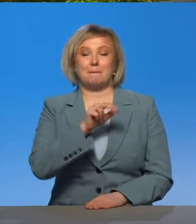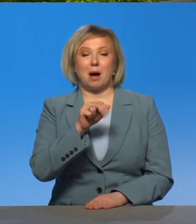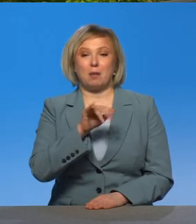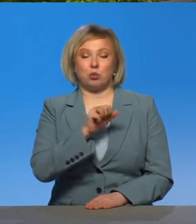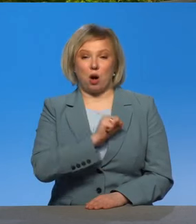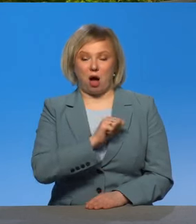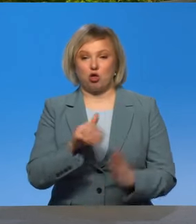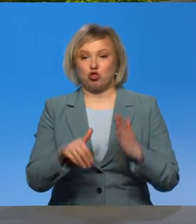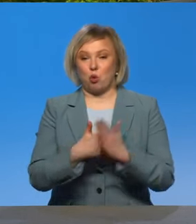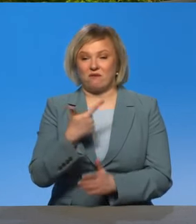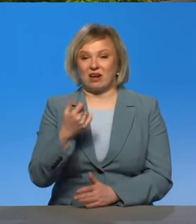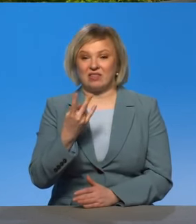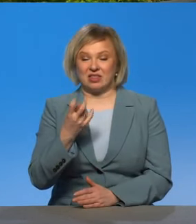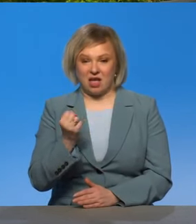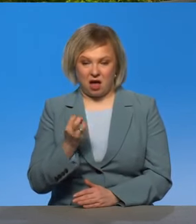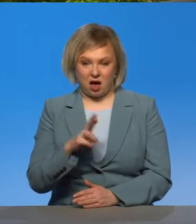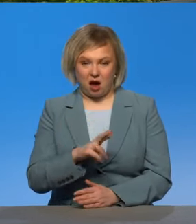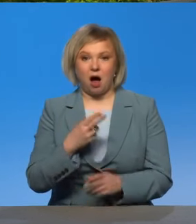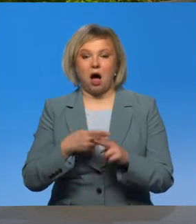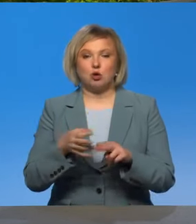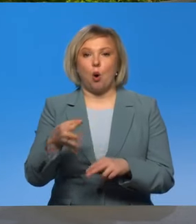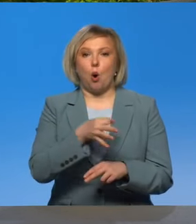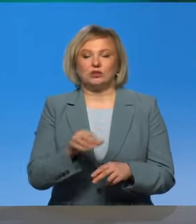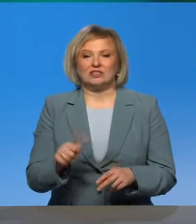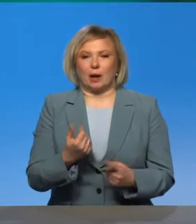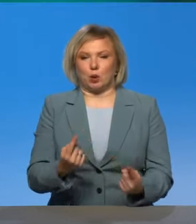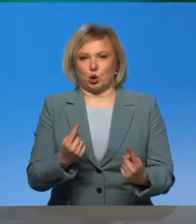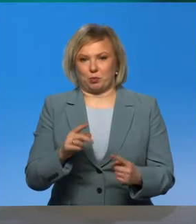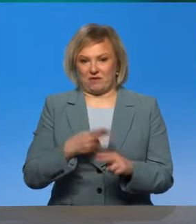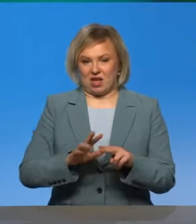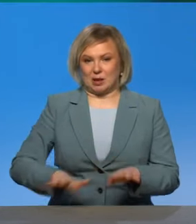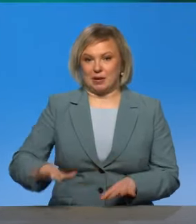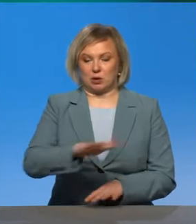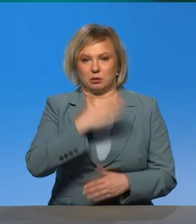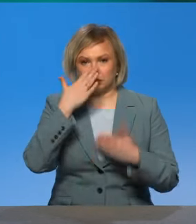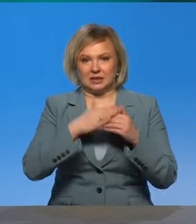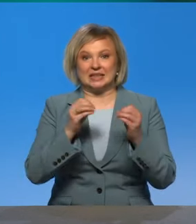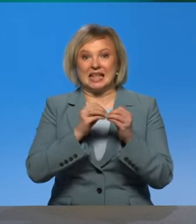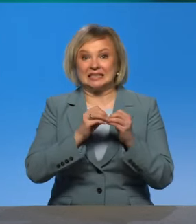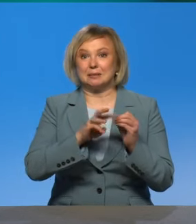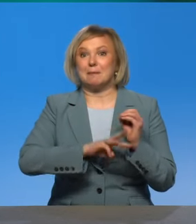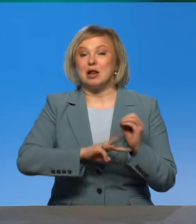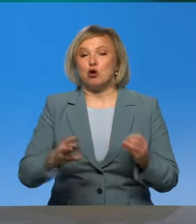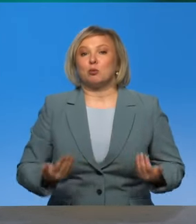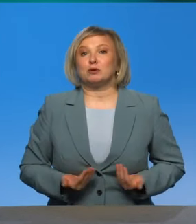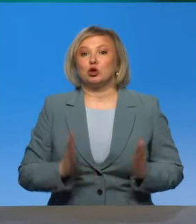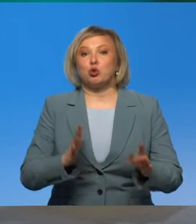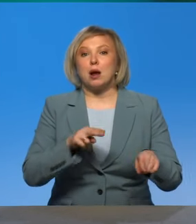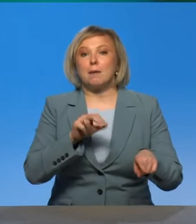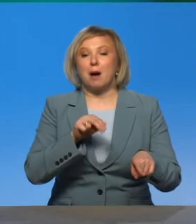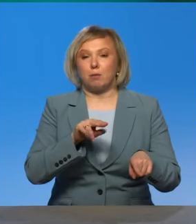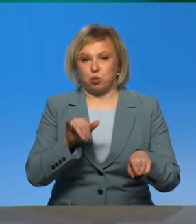действительно это правая часть острова, а остров это самый крупнейший в этом регионе, чтобы мы понимали. И там порядка 10 миллионов только проживает в Папуа Новой Гвинее, именно в стране.